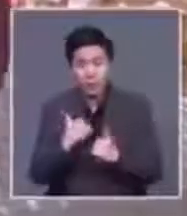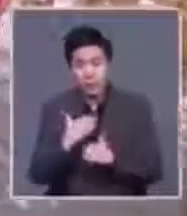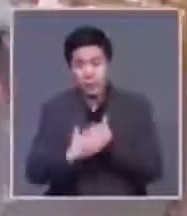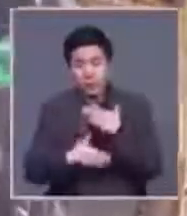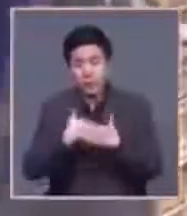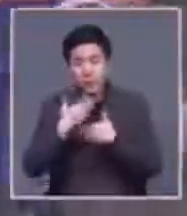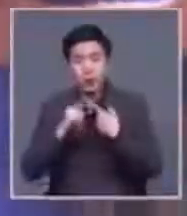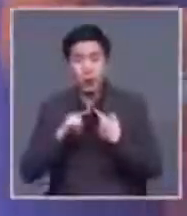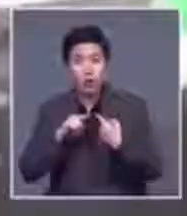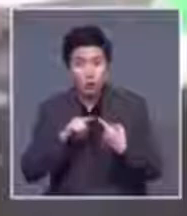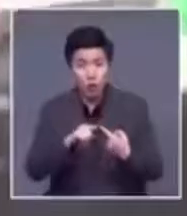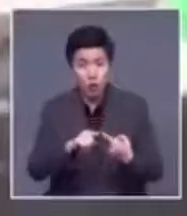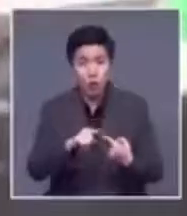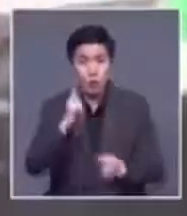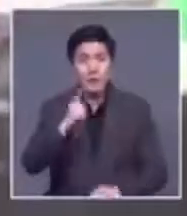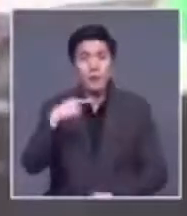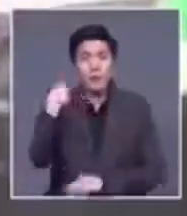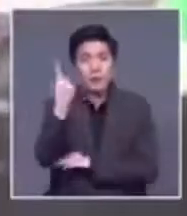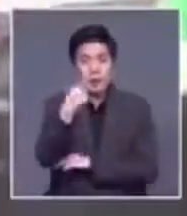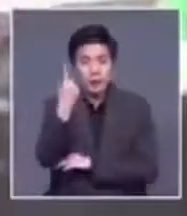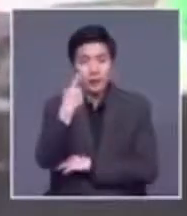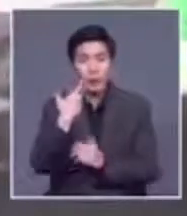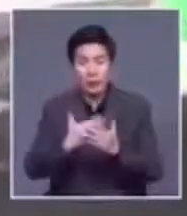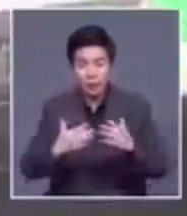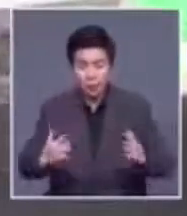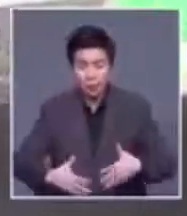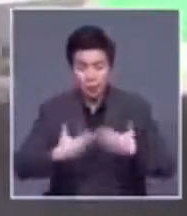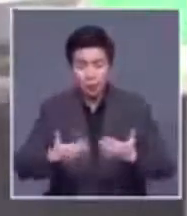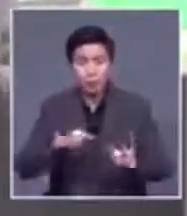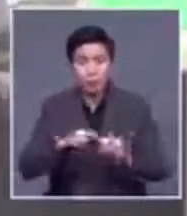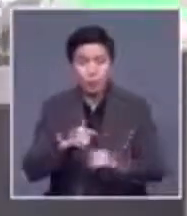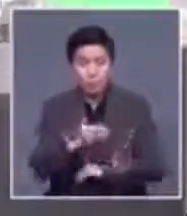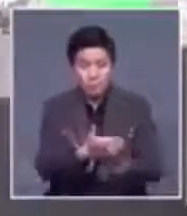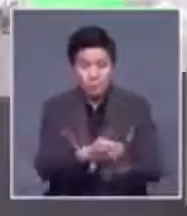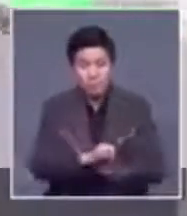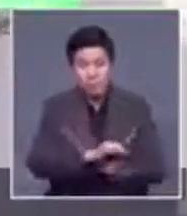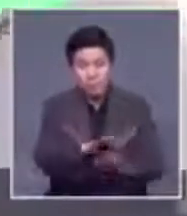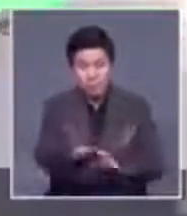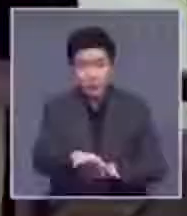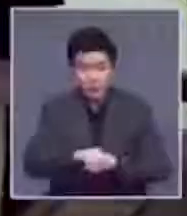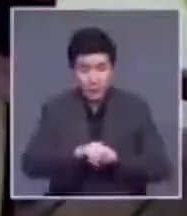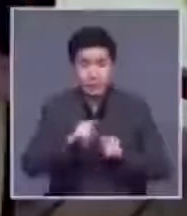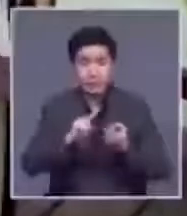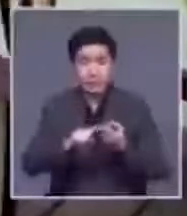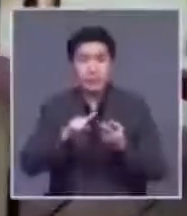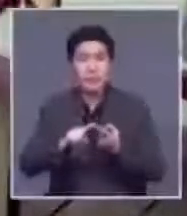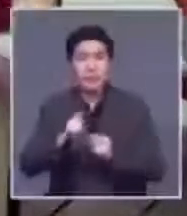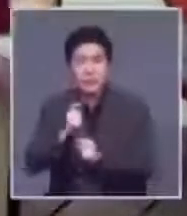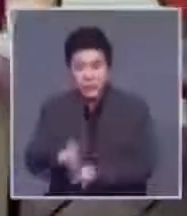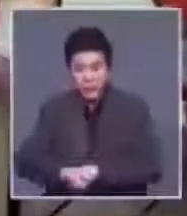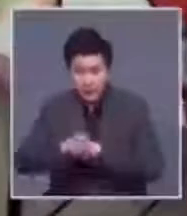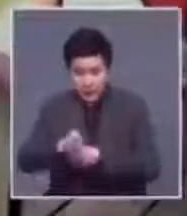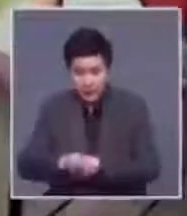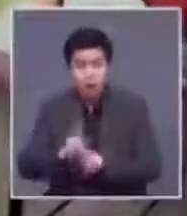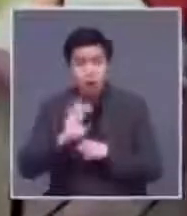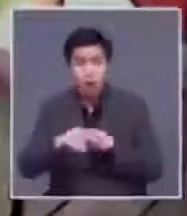อดเป็นแหล่งท่องเที่ยวเพื่อสร้างรายได้นอกเหนือจากการประมงและการเกษตรโดยมีวัตถุประสงค์หลัก